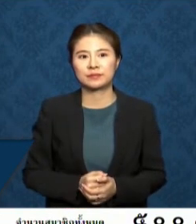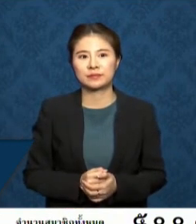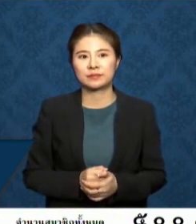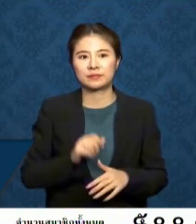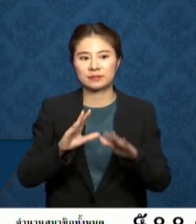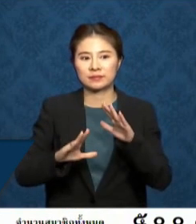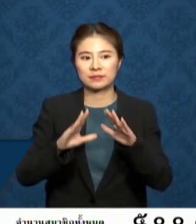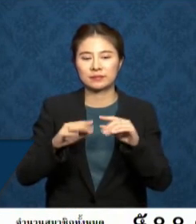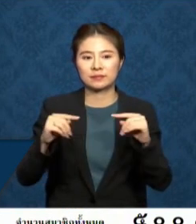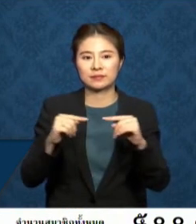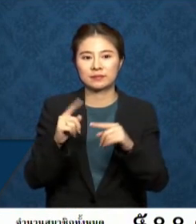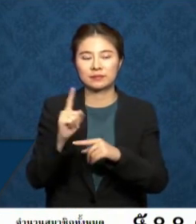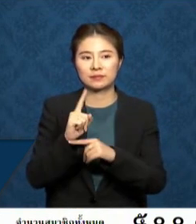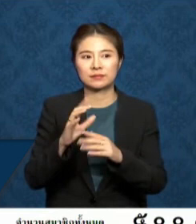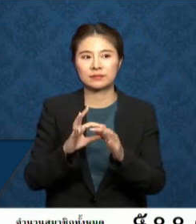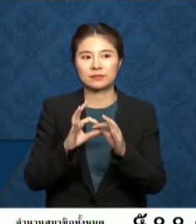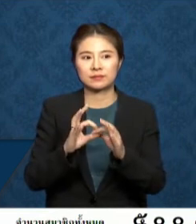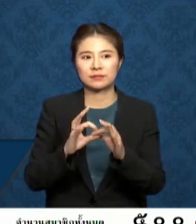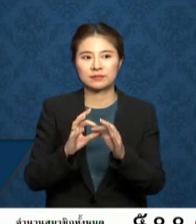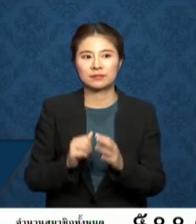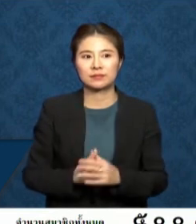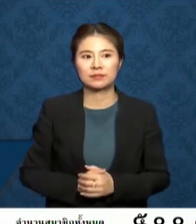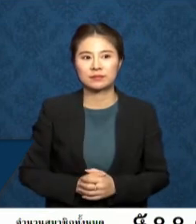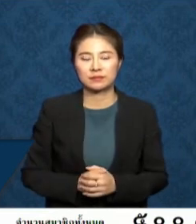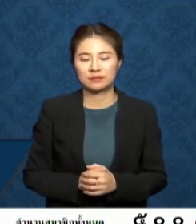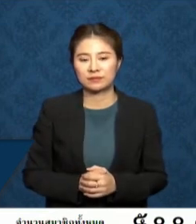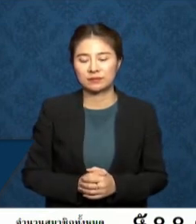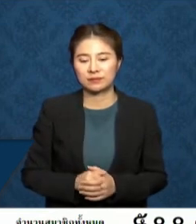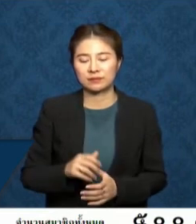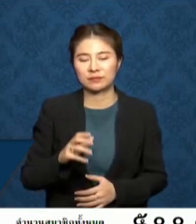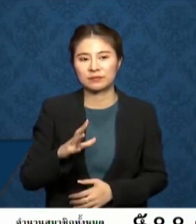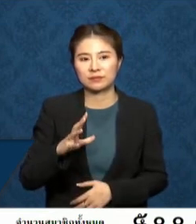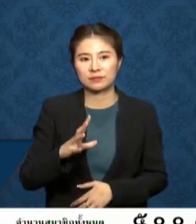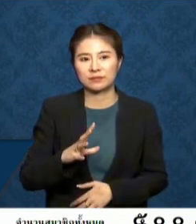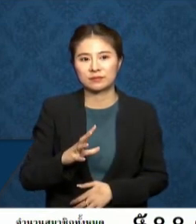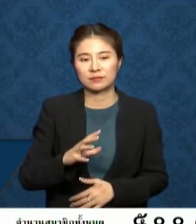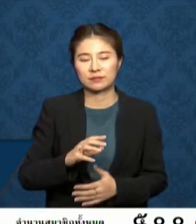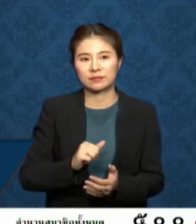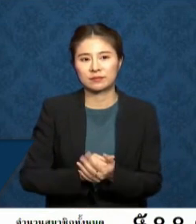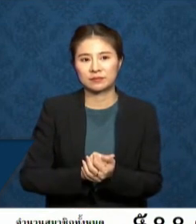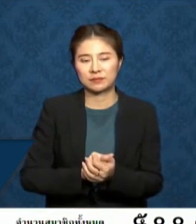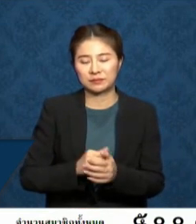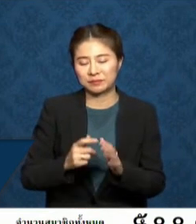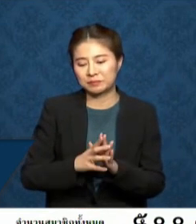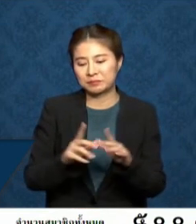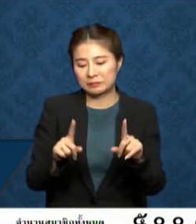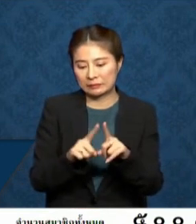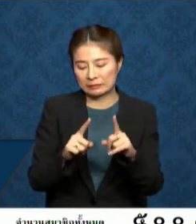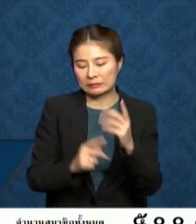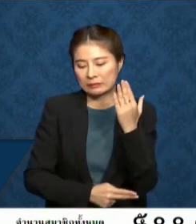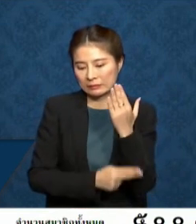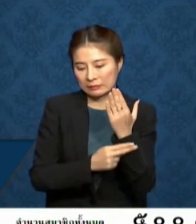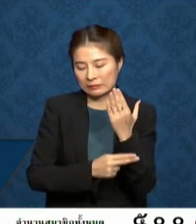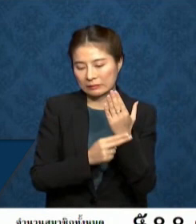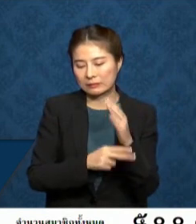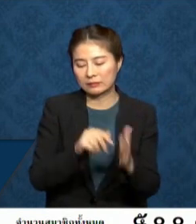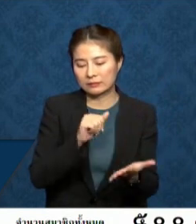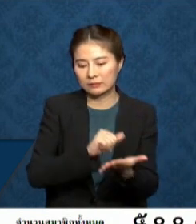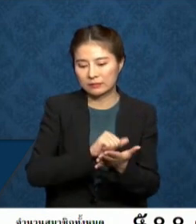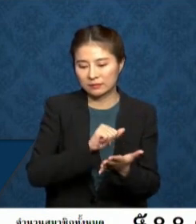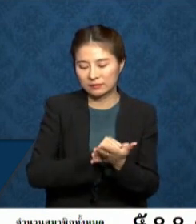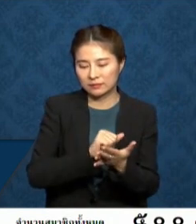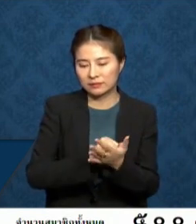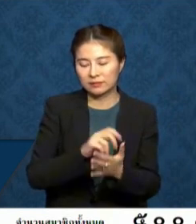กับแอปอย่าง booking.com แอปอย่าง agoda นะครับที่เป็นแอปลักษณะคล้ายคลึงกันสำหรับเป็น